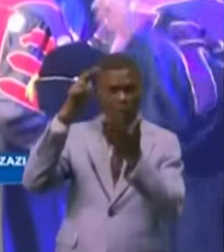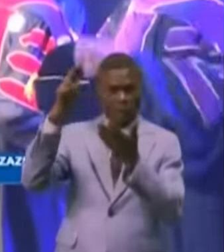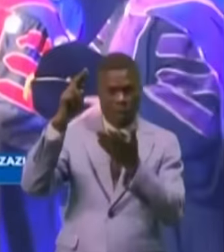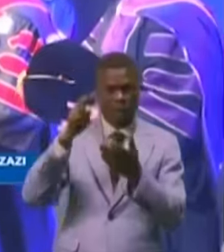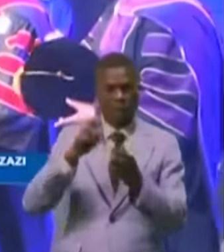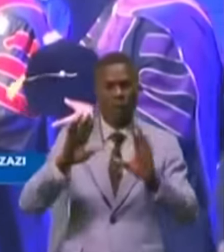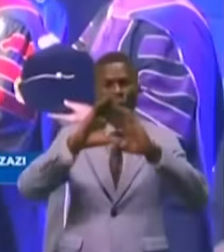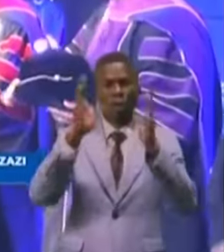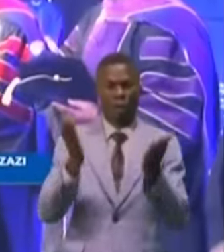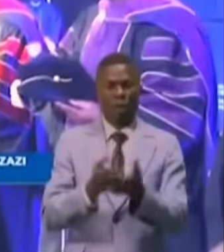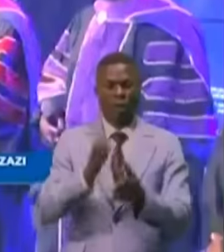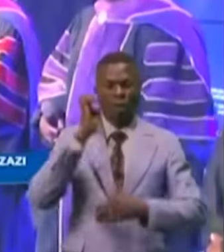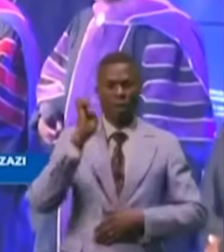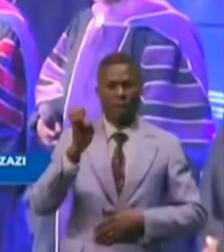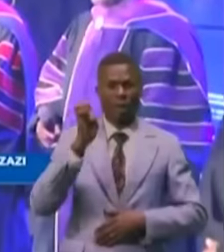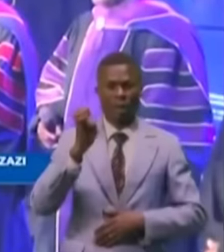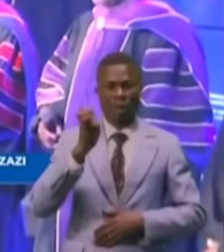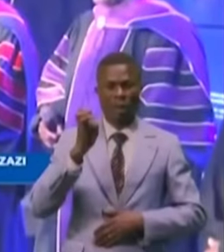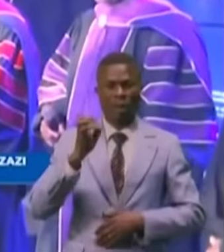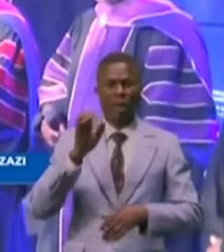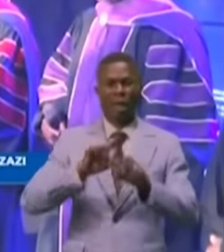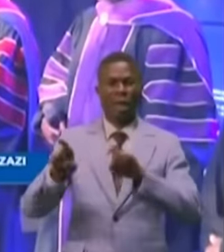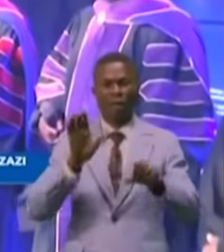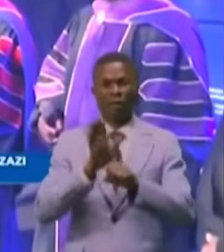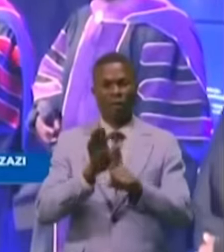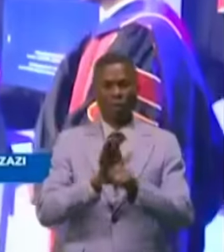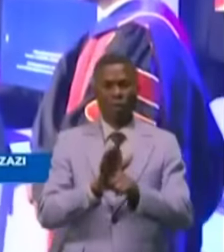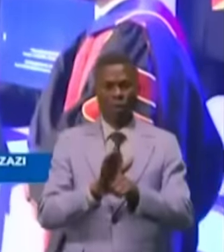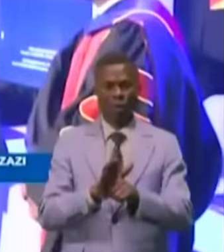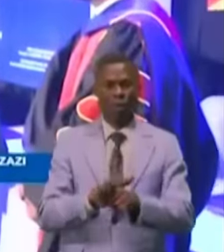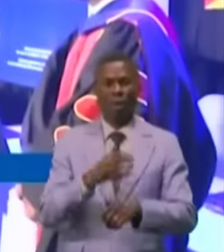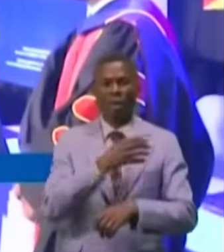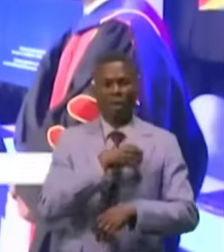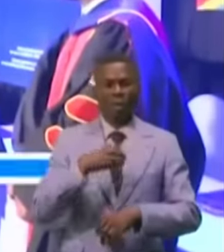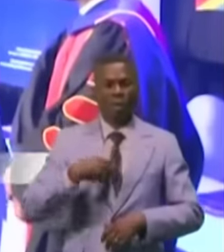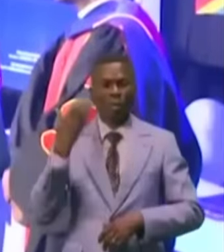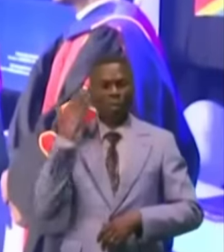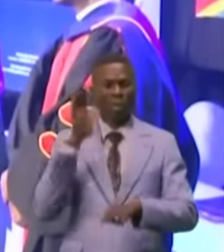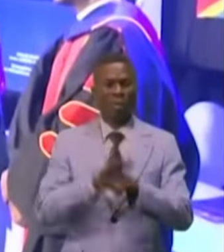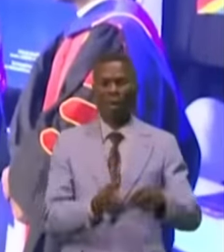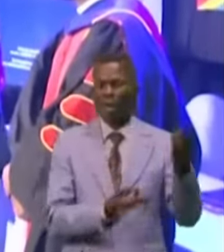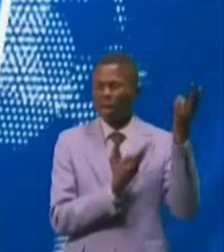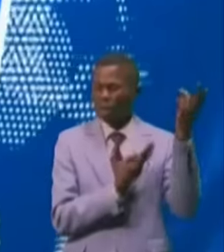communauté évangélique interprofessionnelle des hommes et des femmes aux multiples valeurs.